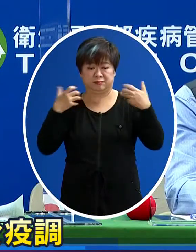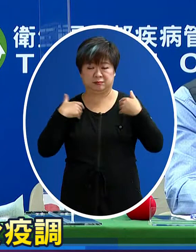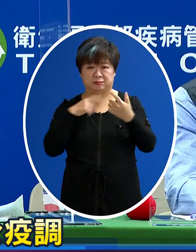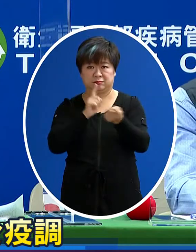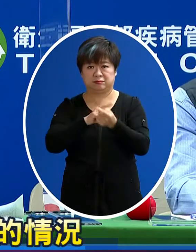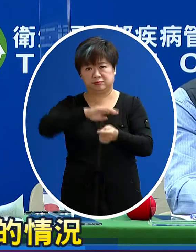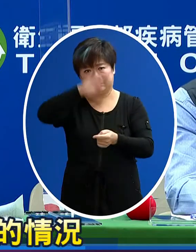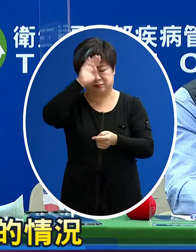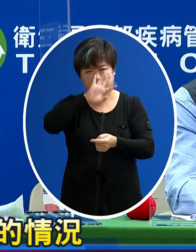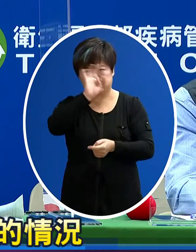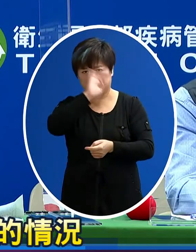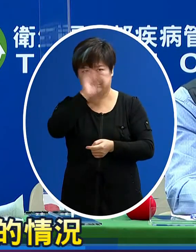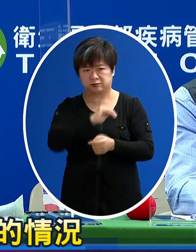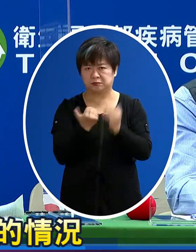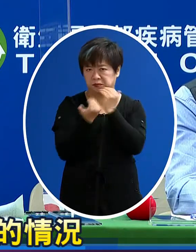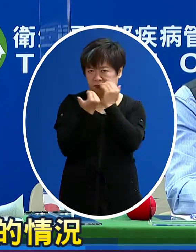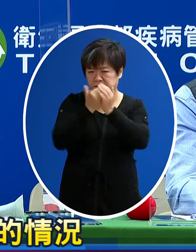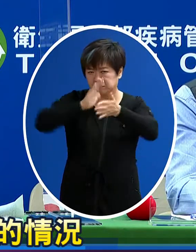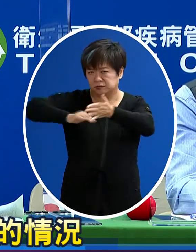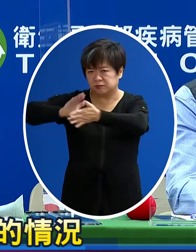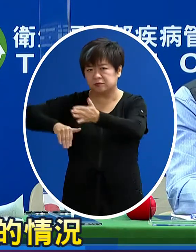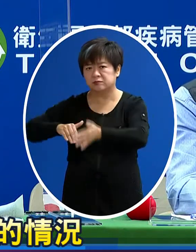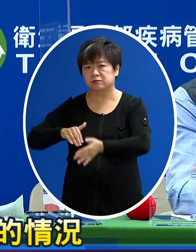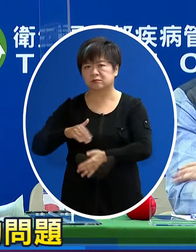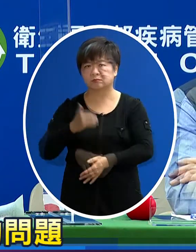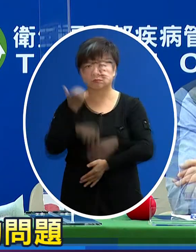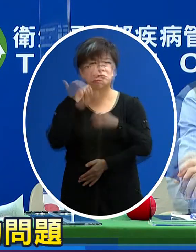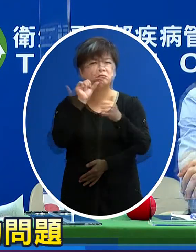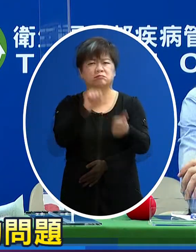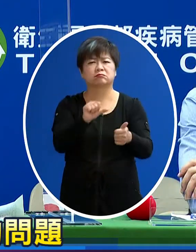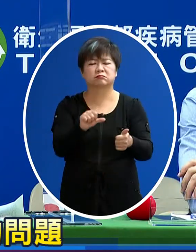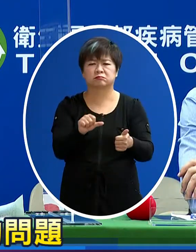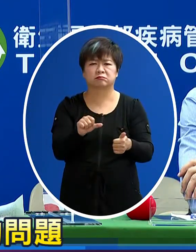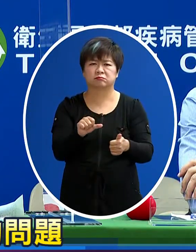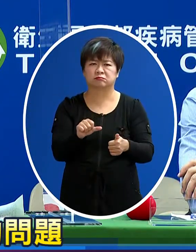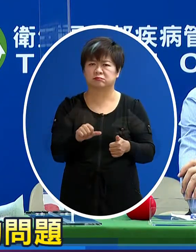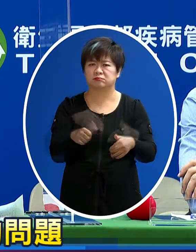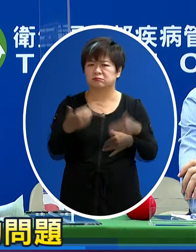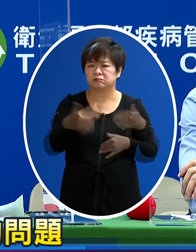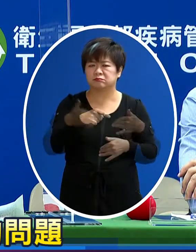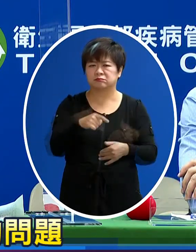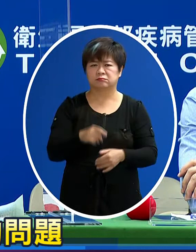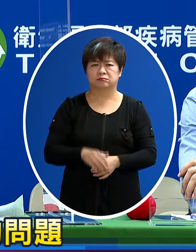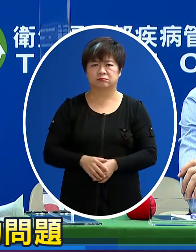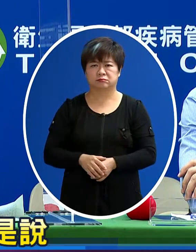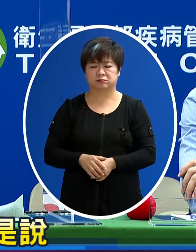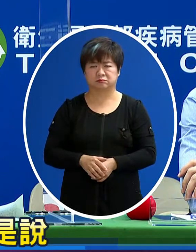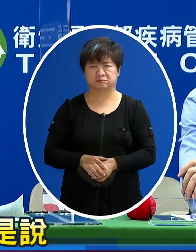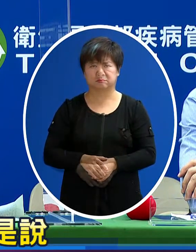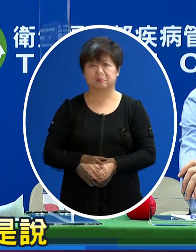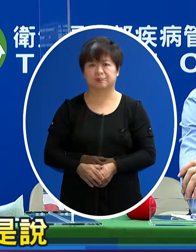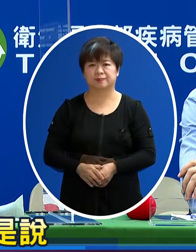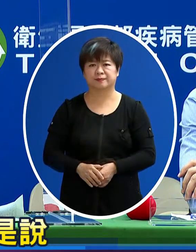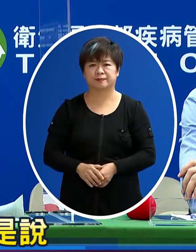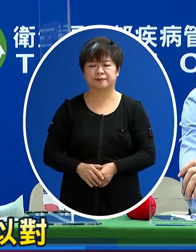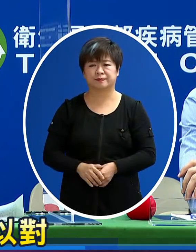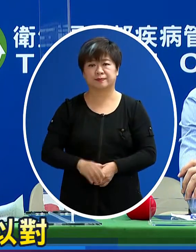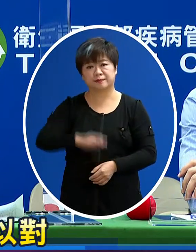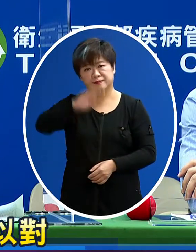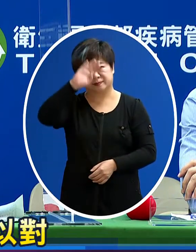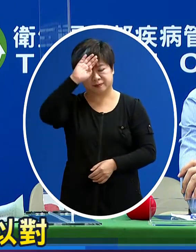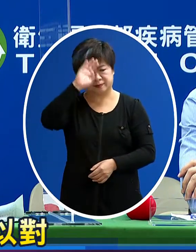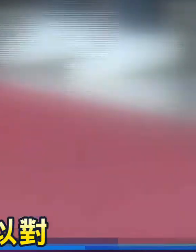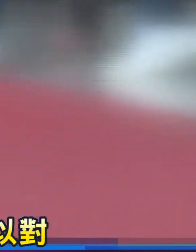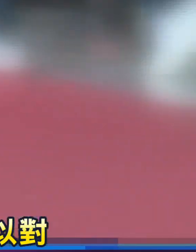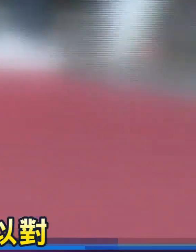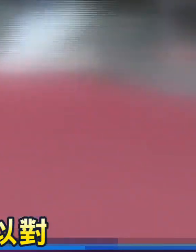疫调没有隐瞒事实、欺瞒的情况，那也没有什么的开罚的这个问题了。那我们当然希望就是说在疫调里面